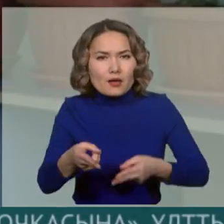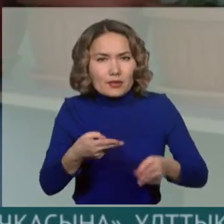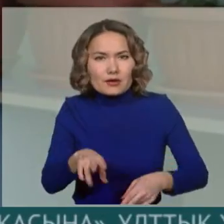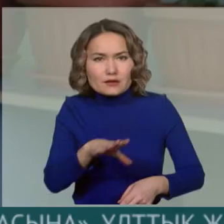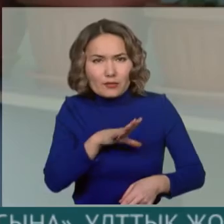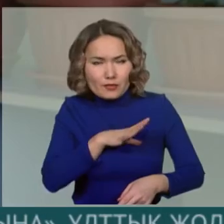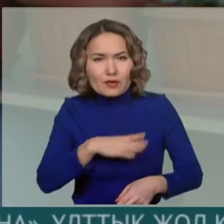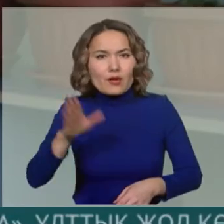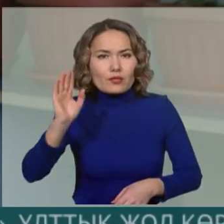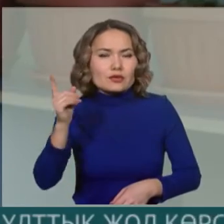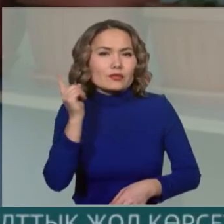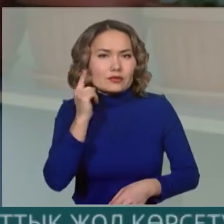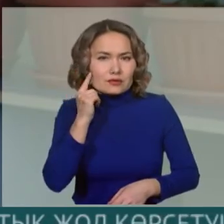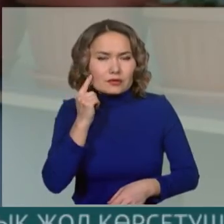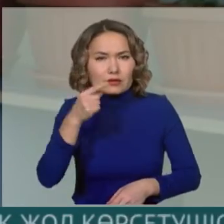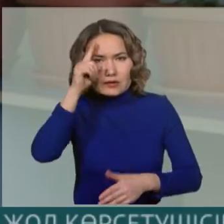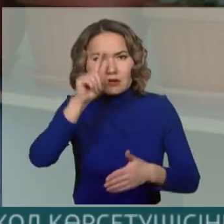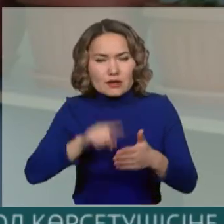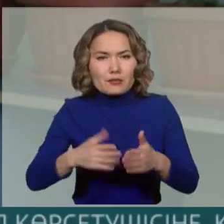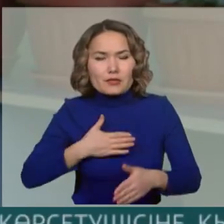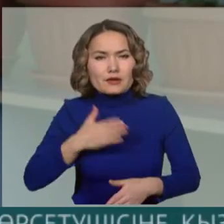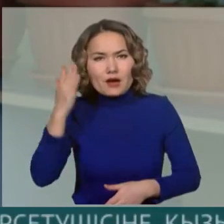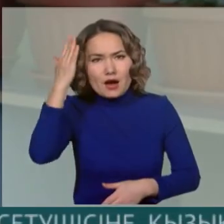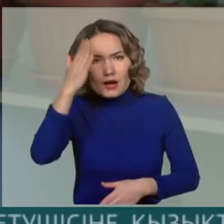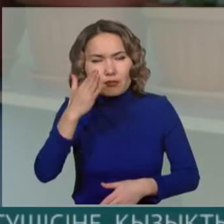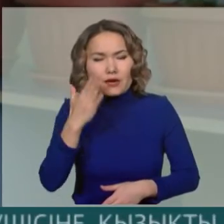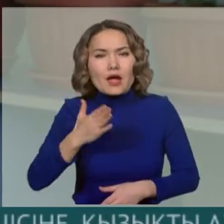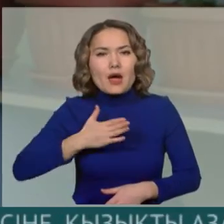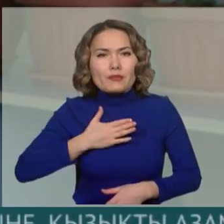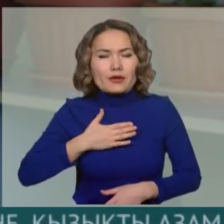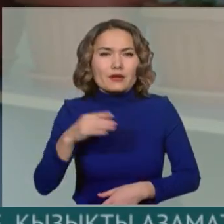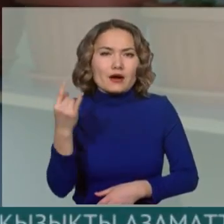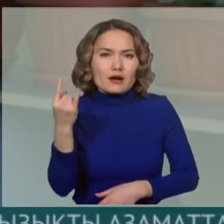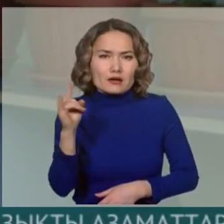ойлаймын. Арманым сол, қызым естіп сөйлей кетсе деп.